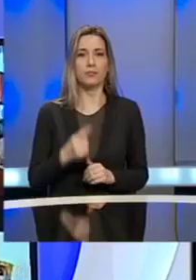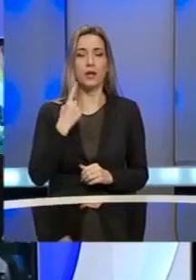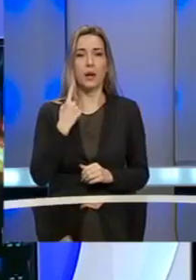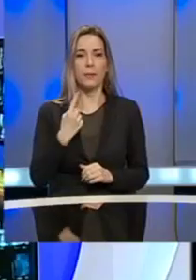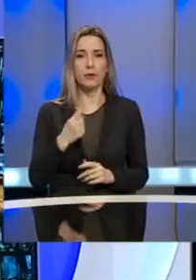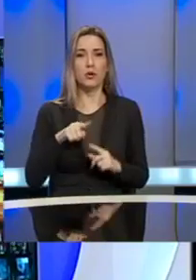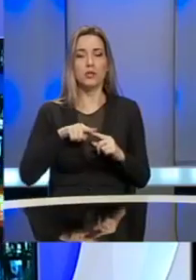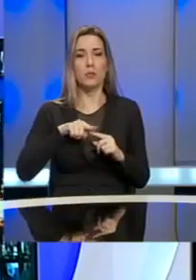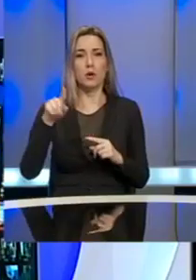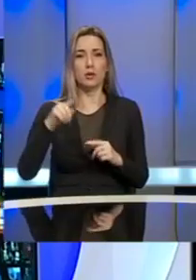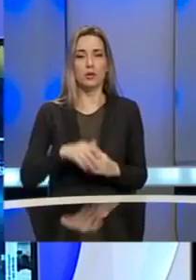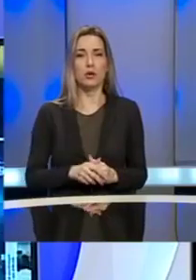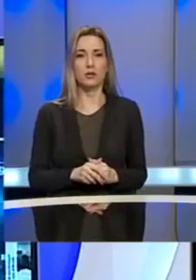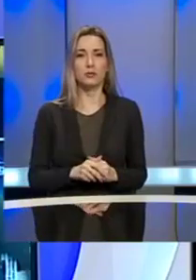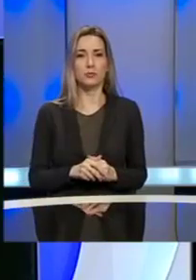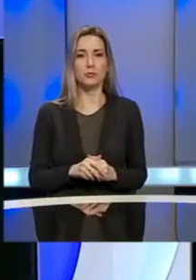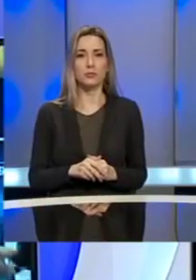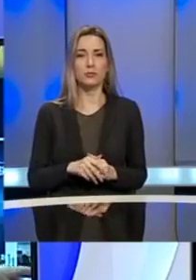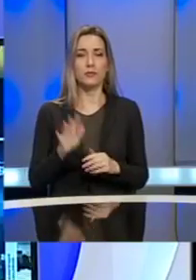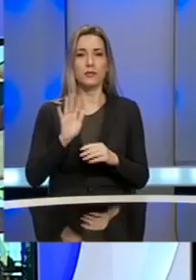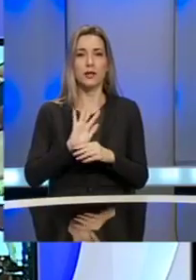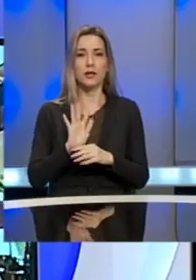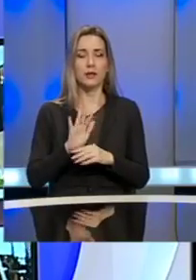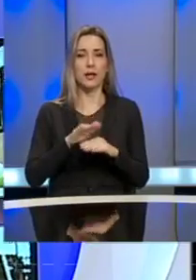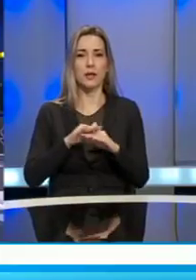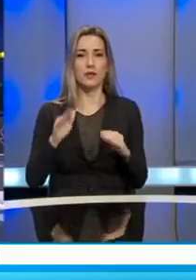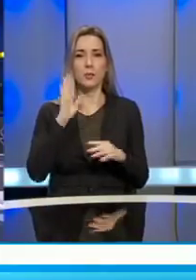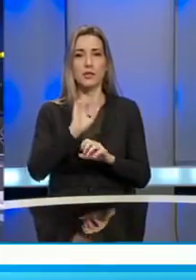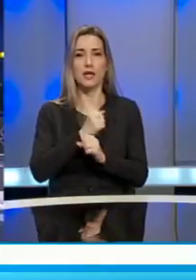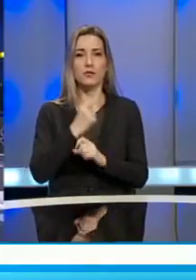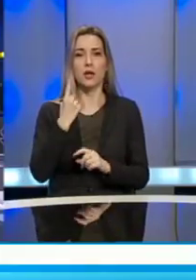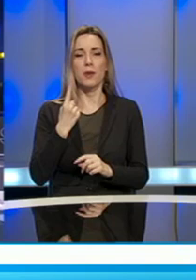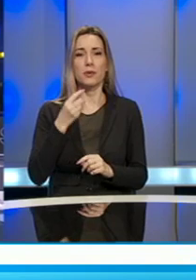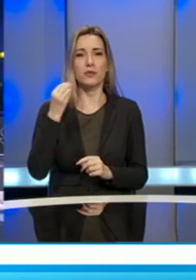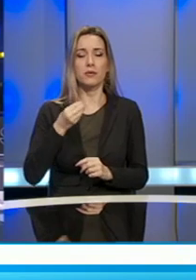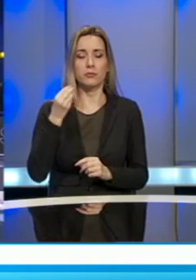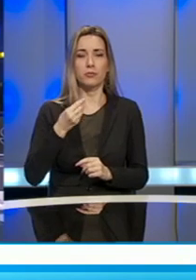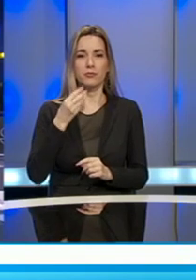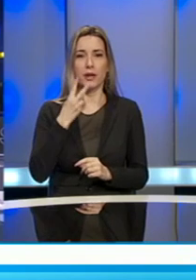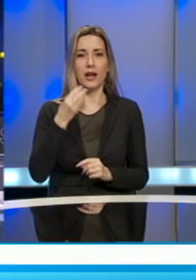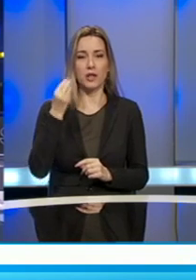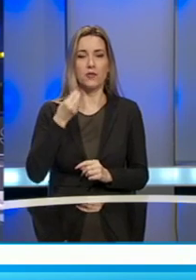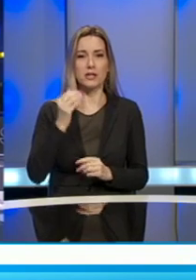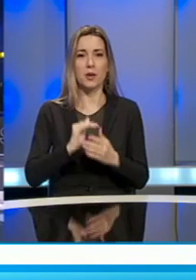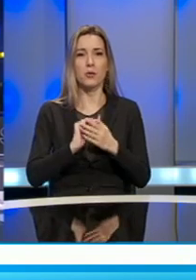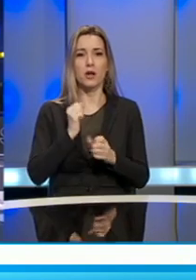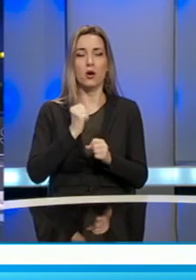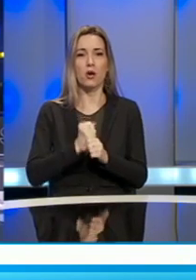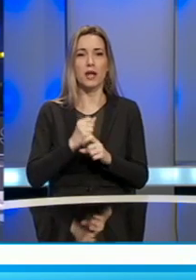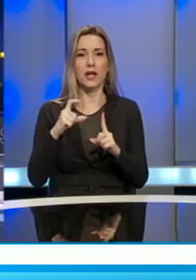ćemo do deska Televizije Bosne i Hercegovine po prvi pregled vijesti. Pozdravit ću